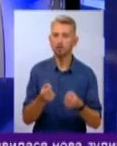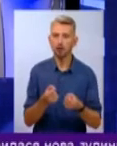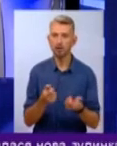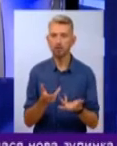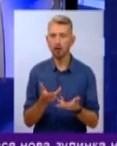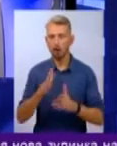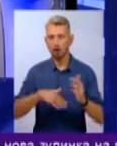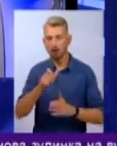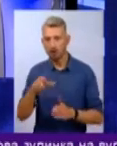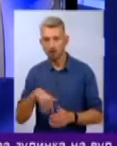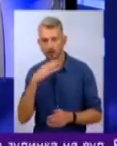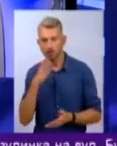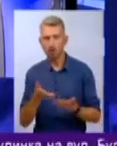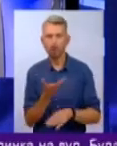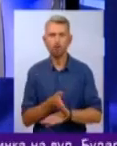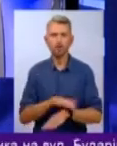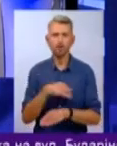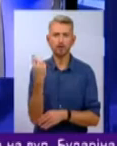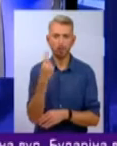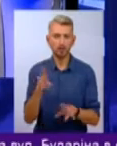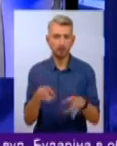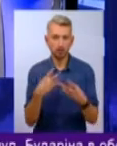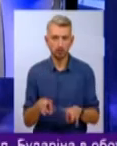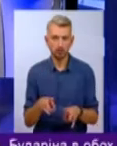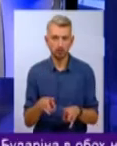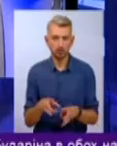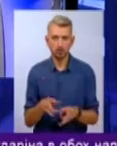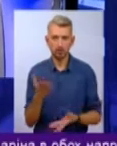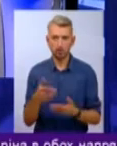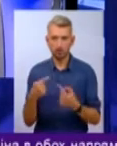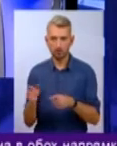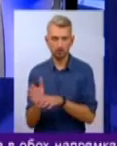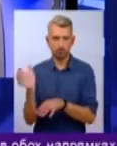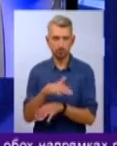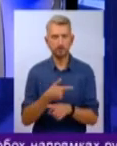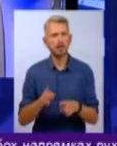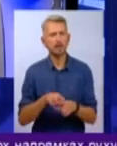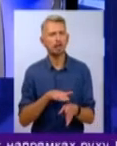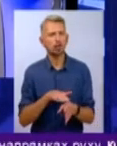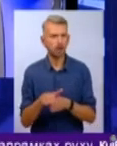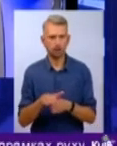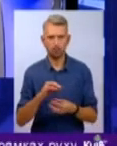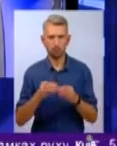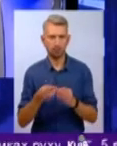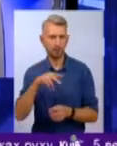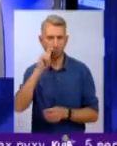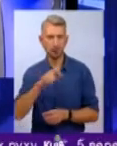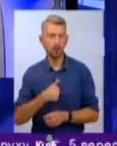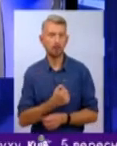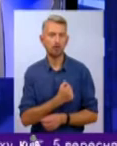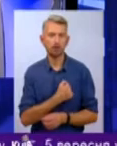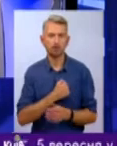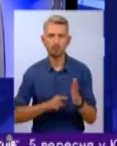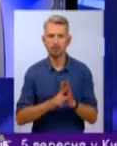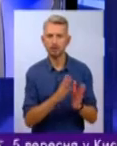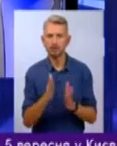нам кадрів? Якщо в Полтавській області не потрібні, можливо, в якусь іншу перенаправимо? Ні, це тотальна проблема для України. Ми, на жаль, запустили